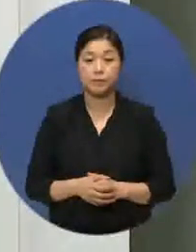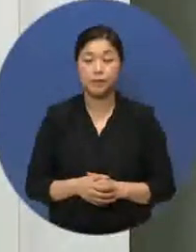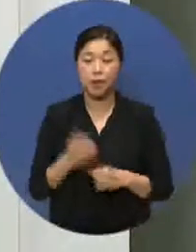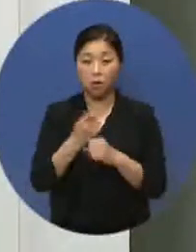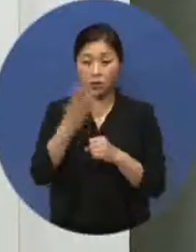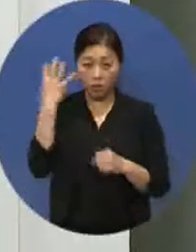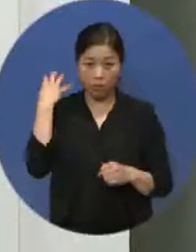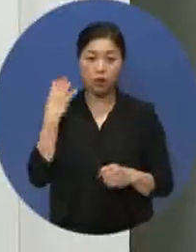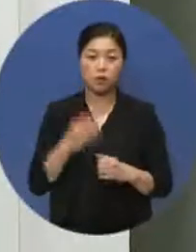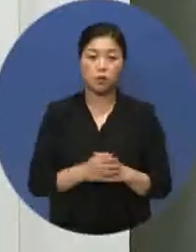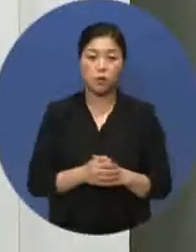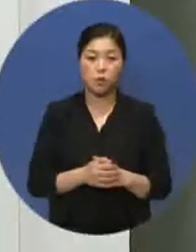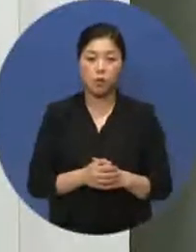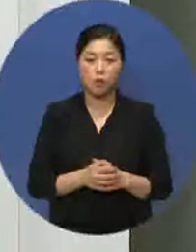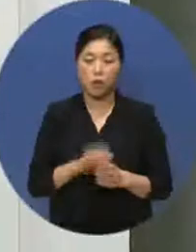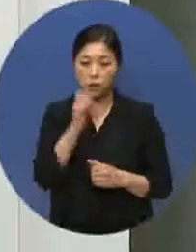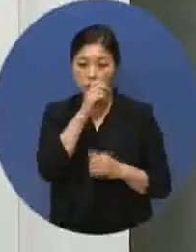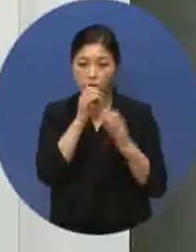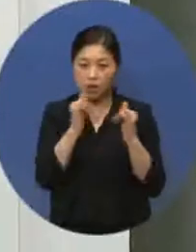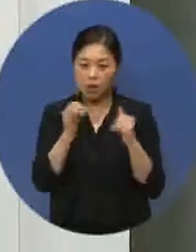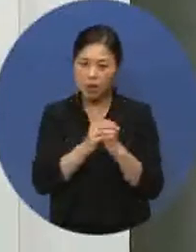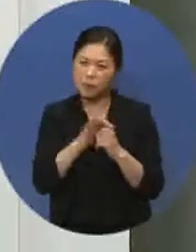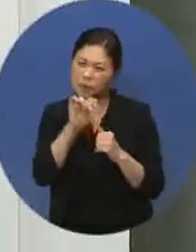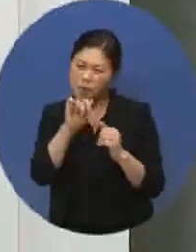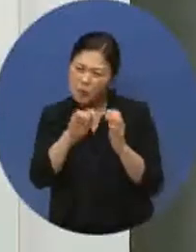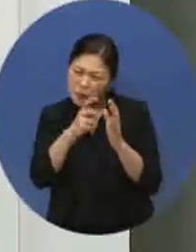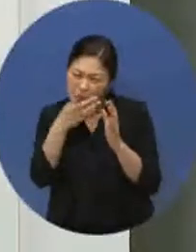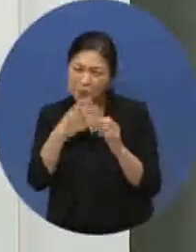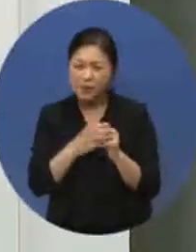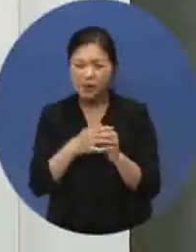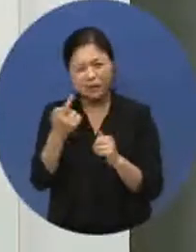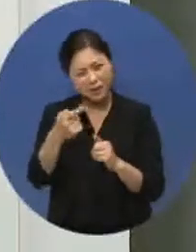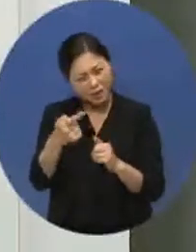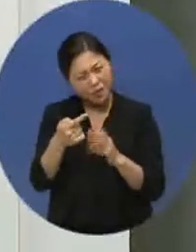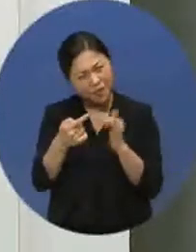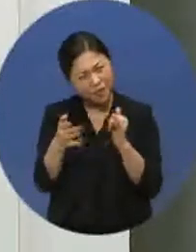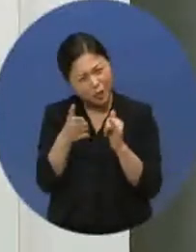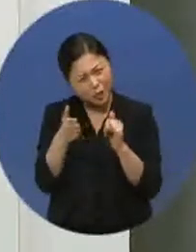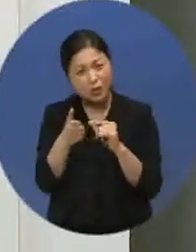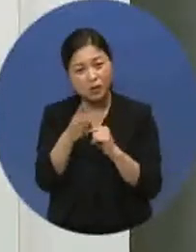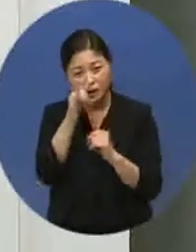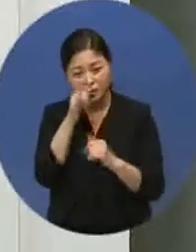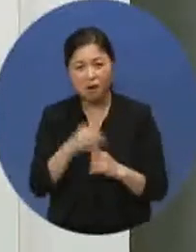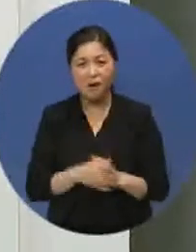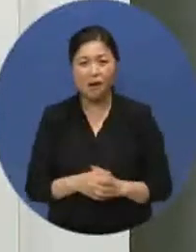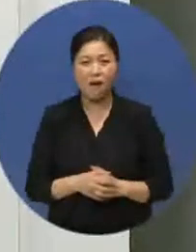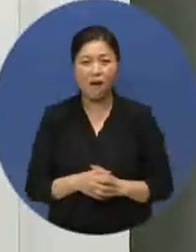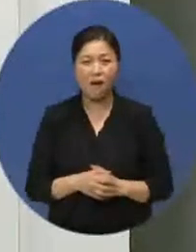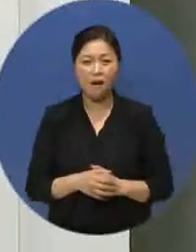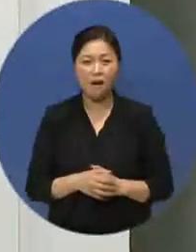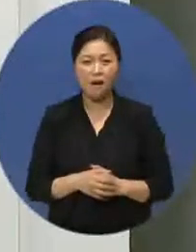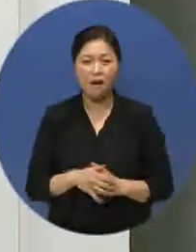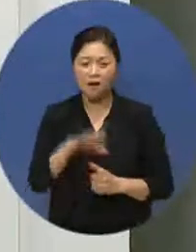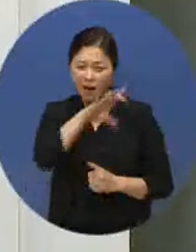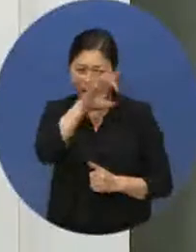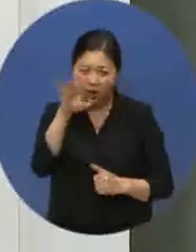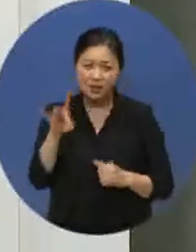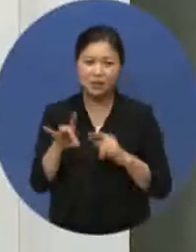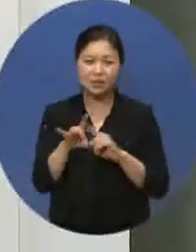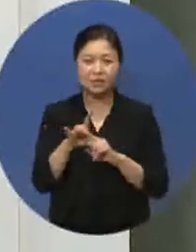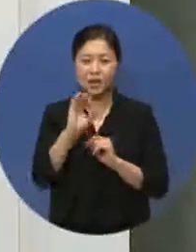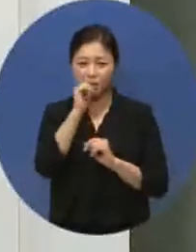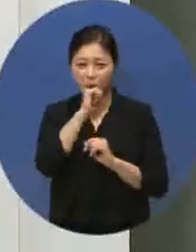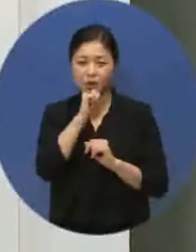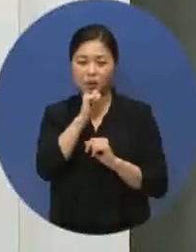년 전만 해도 변호사가 몇백 명, 한 네. 천여 명 네, 그렇죠. 있으면 네. 가뭄에 콩나듯 변호사 간판